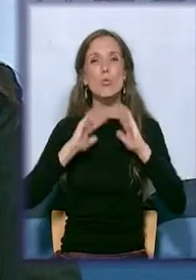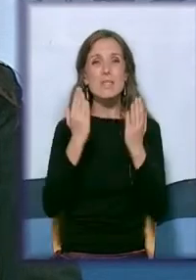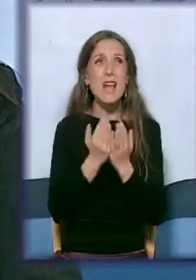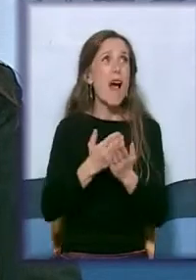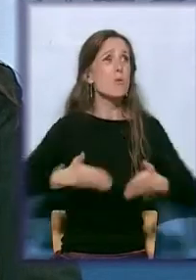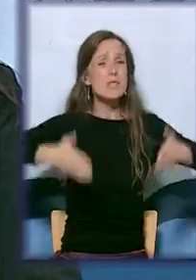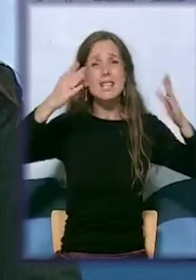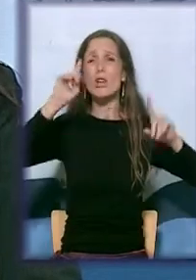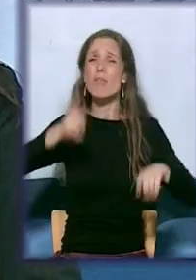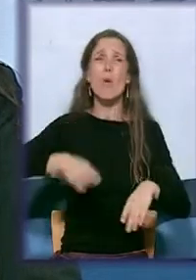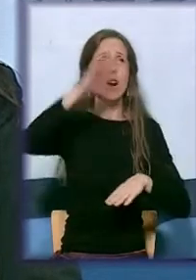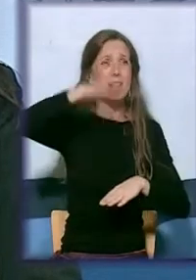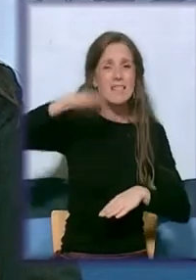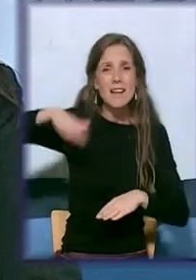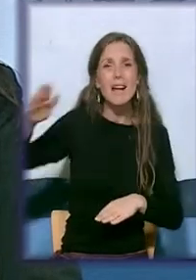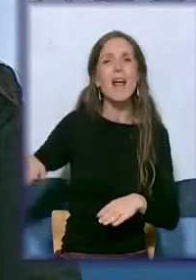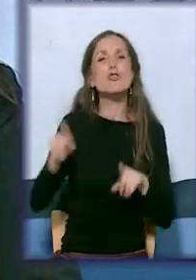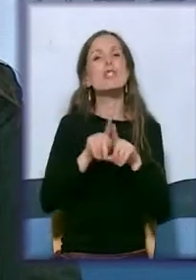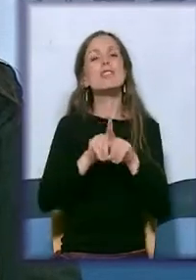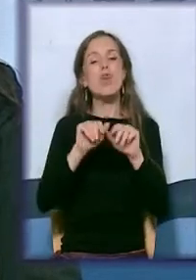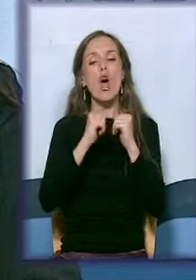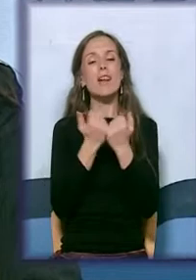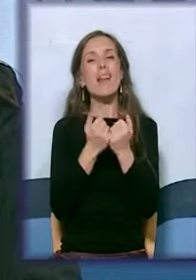kreči, radionica takođe kreativna koja je bila